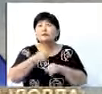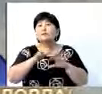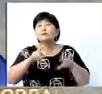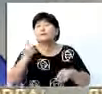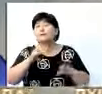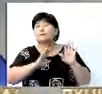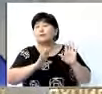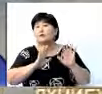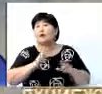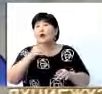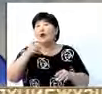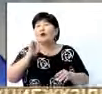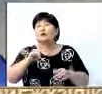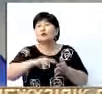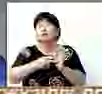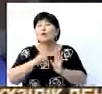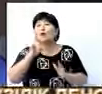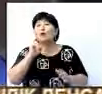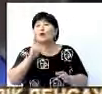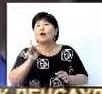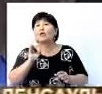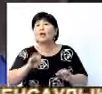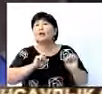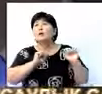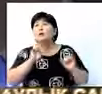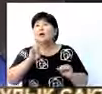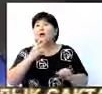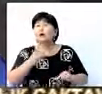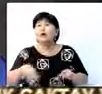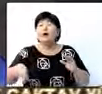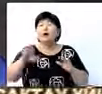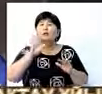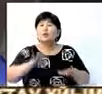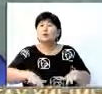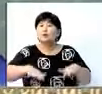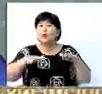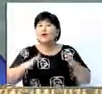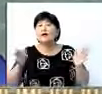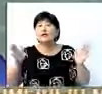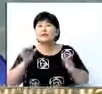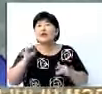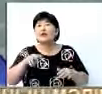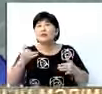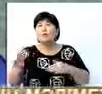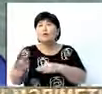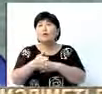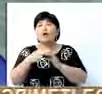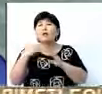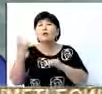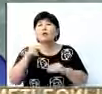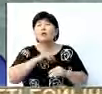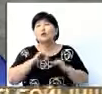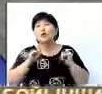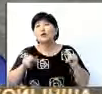бірінші орынбасары ғасыр жобасы атанған Көкарал бөгетіне ат басын тіреді. Айдыны суға толған Кішіарал теңізінде бүгінде балық шаруашылығы